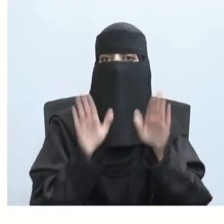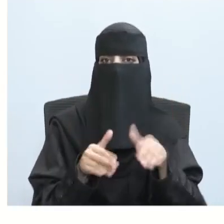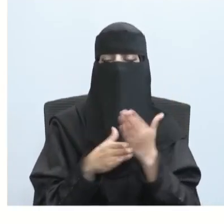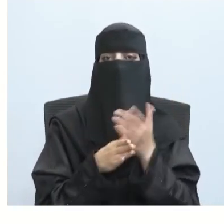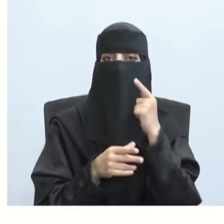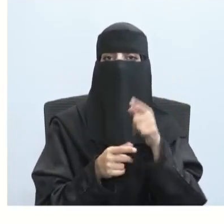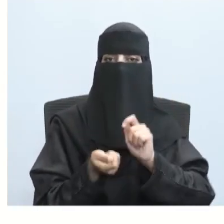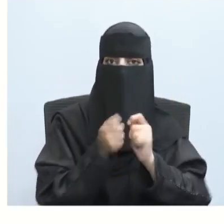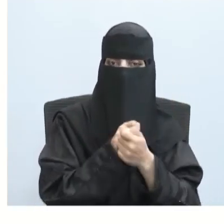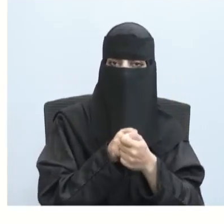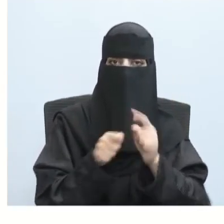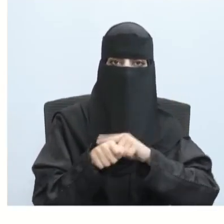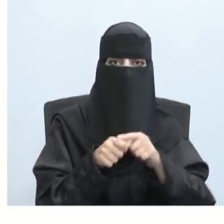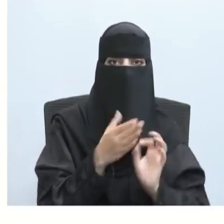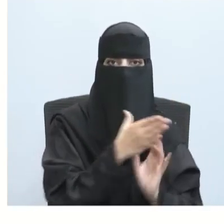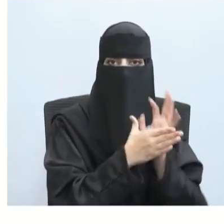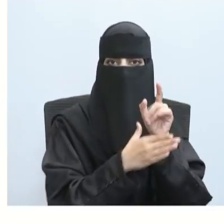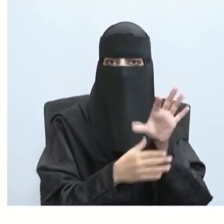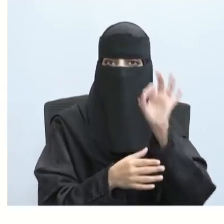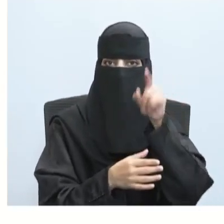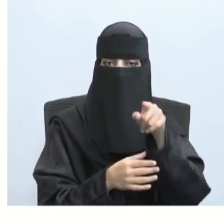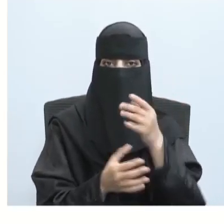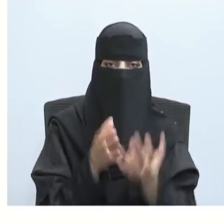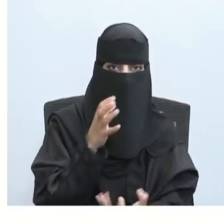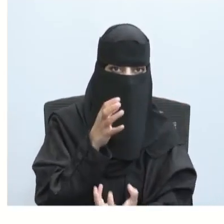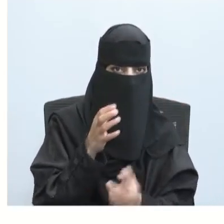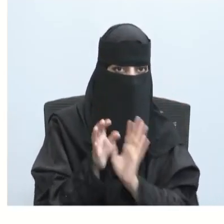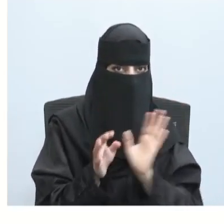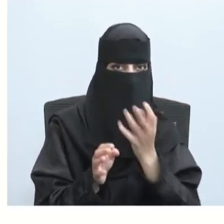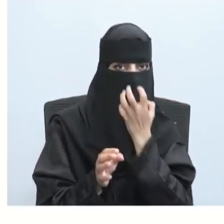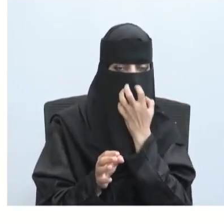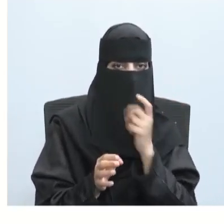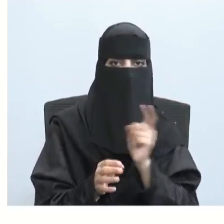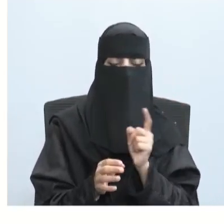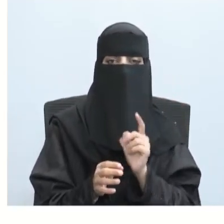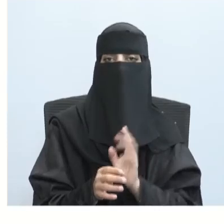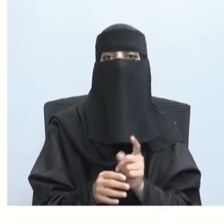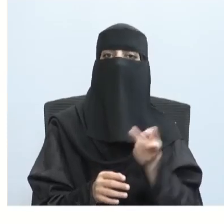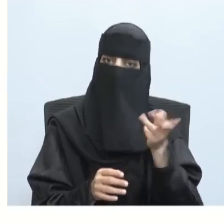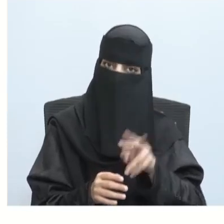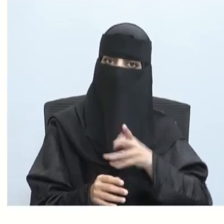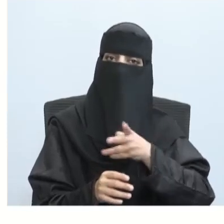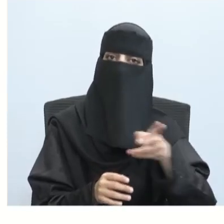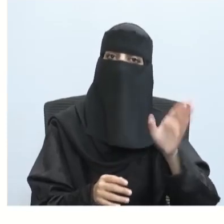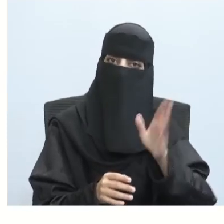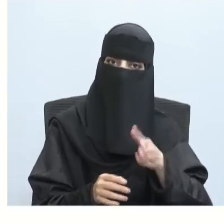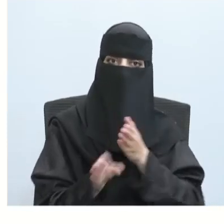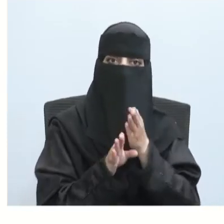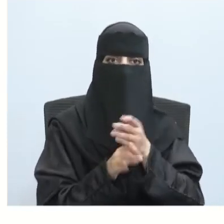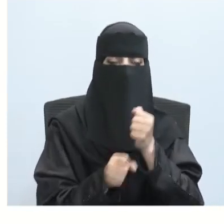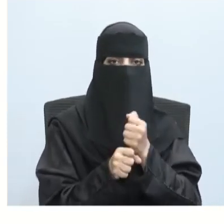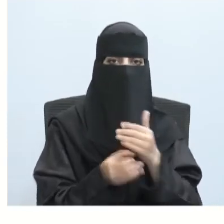السائل الى غاز ليست عبر عمليه الغليان لاحظ عبر هذه